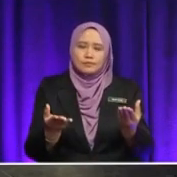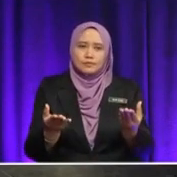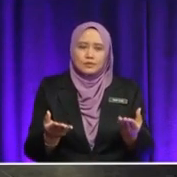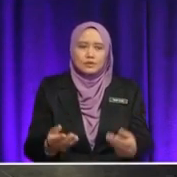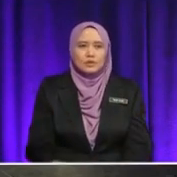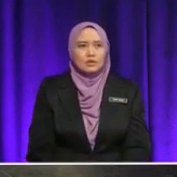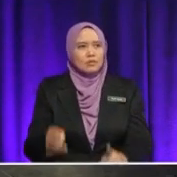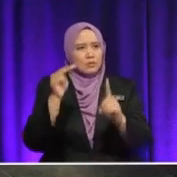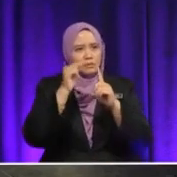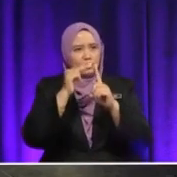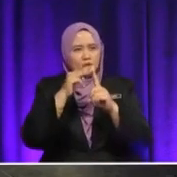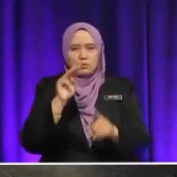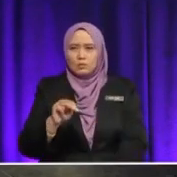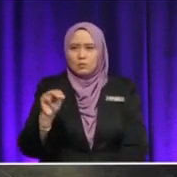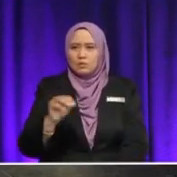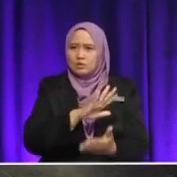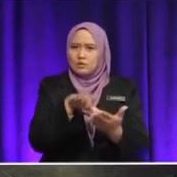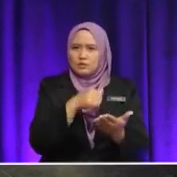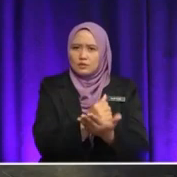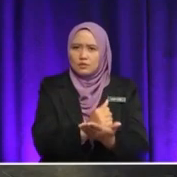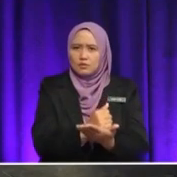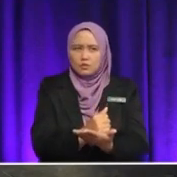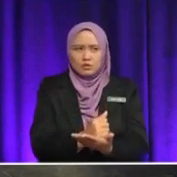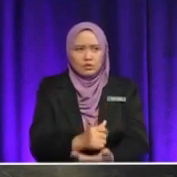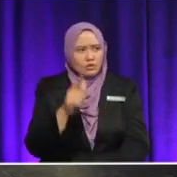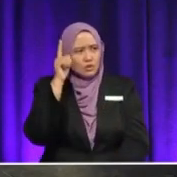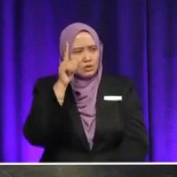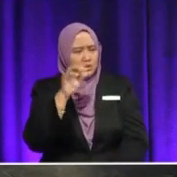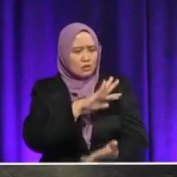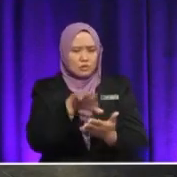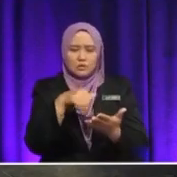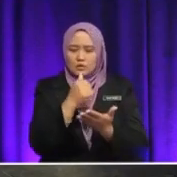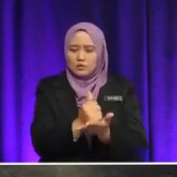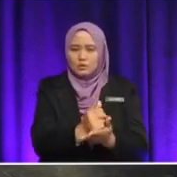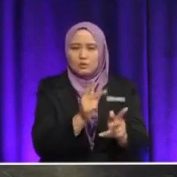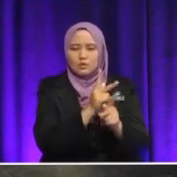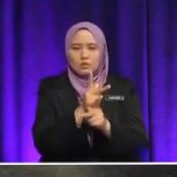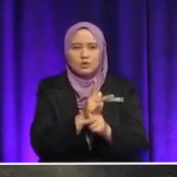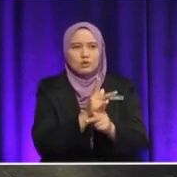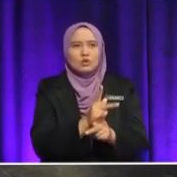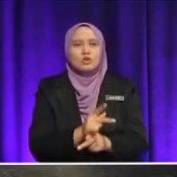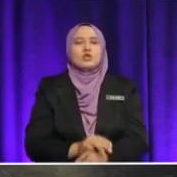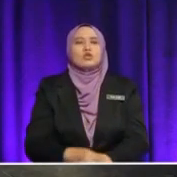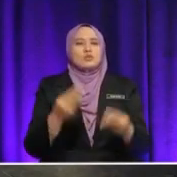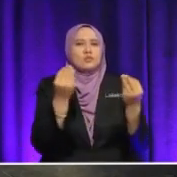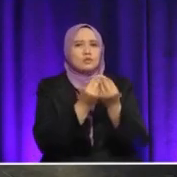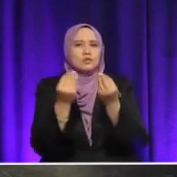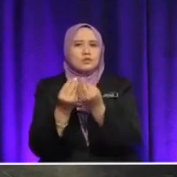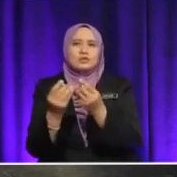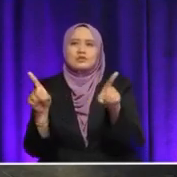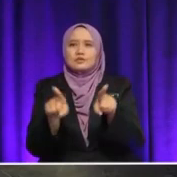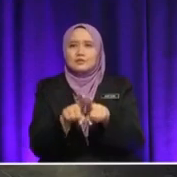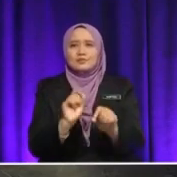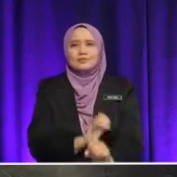memiliki Tegal Ini jago hati kali kita lihat pada bintang semua berkongsi jumlah yang sama betul imun ilydesign A5 Fast